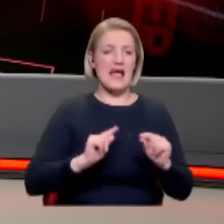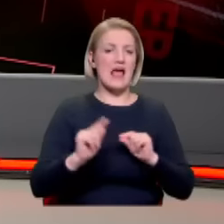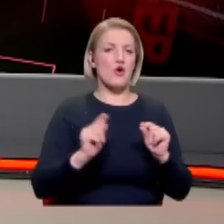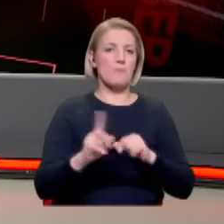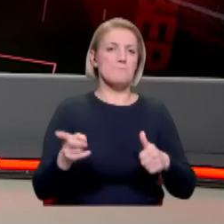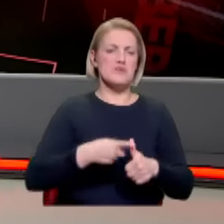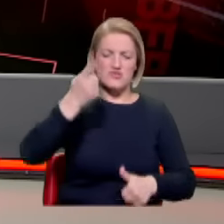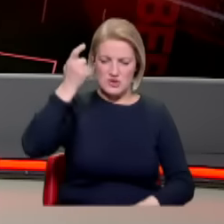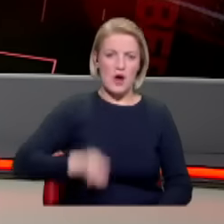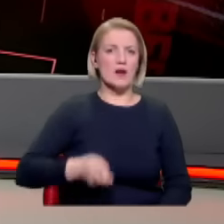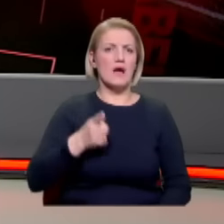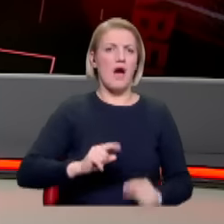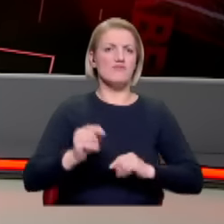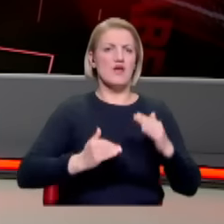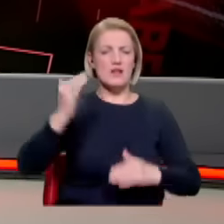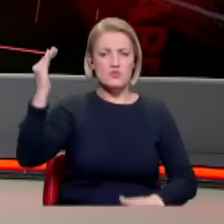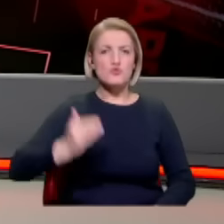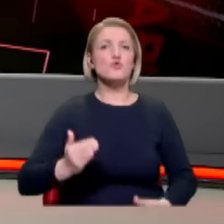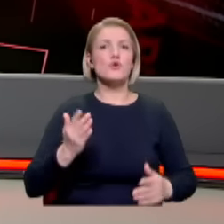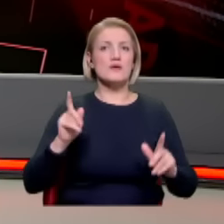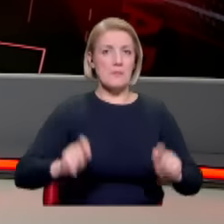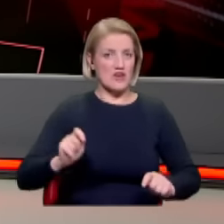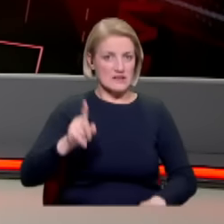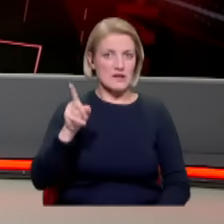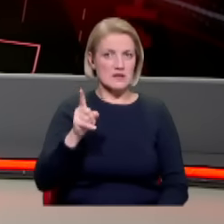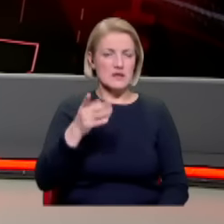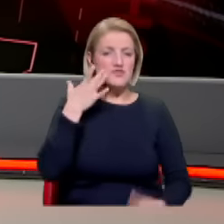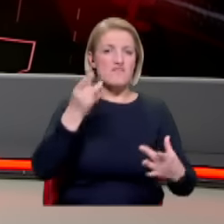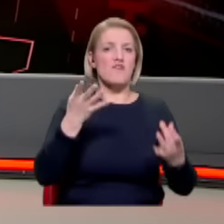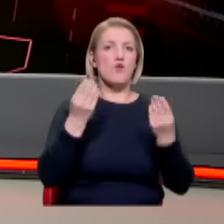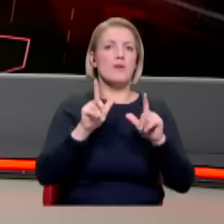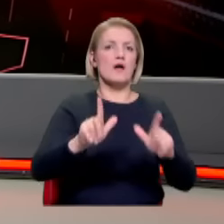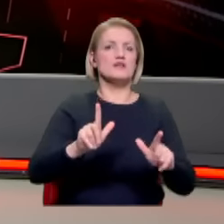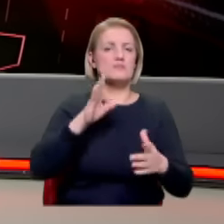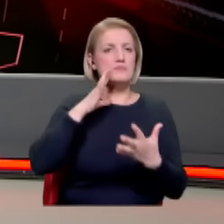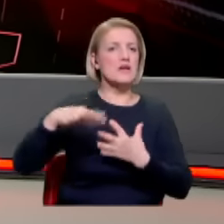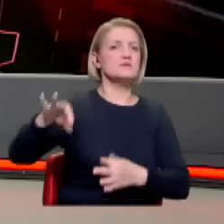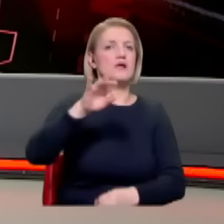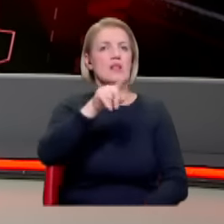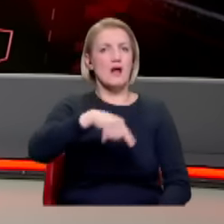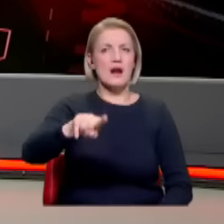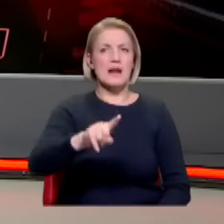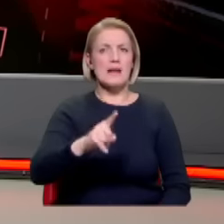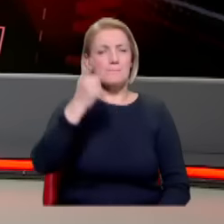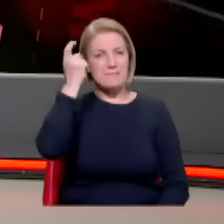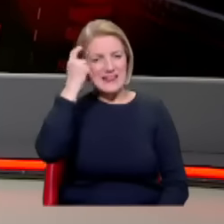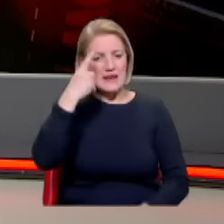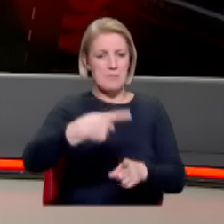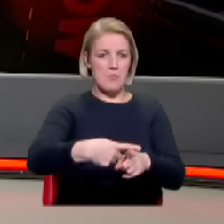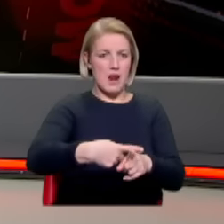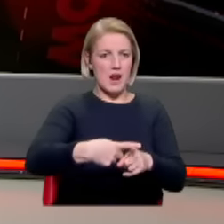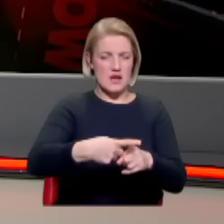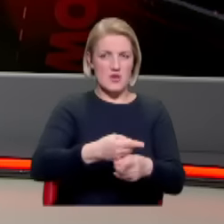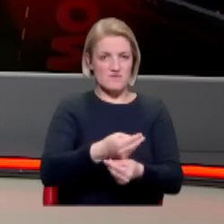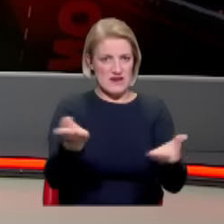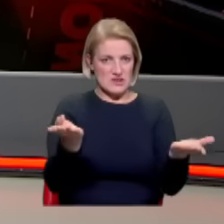ekonominin birinci şartı. Eğer enflasyonu düşürecekseniz şeffaf olacaksınız. İnsanlarla verileri, bilgileri paylaşacaksınız